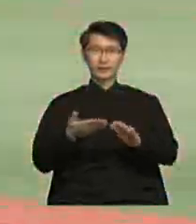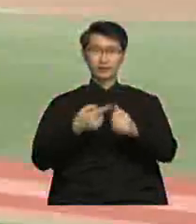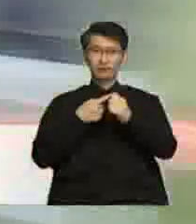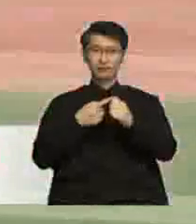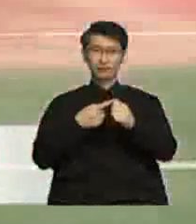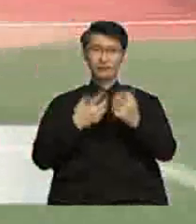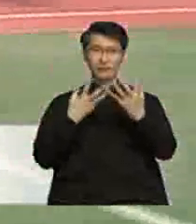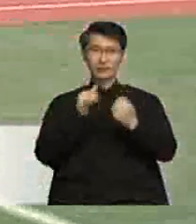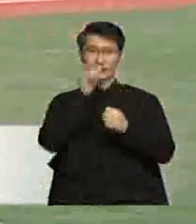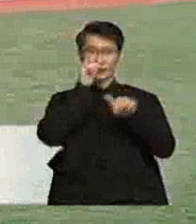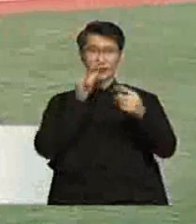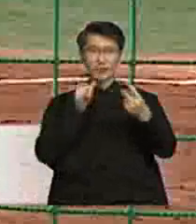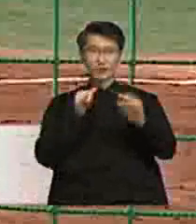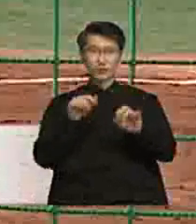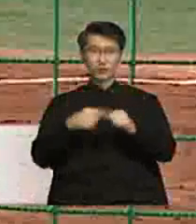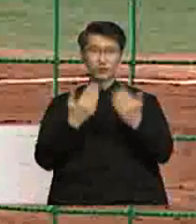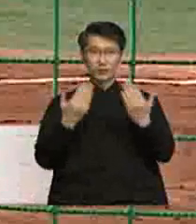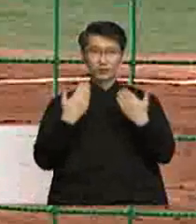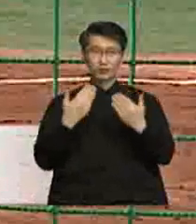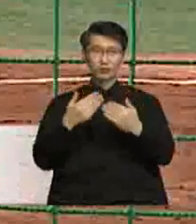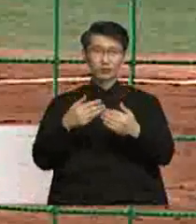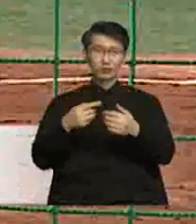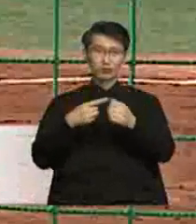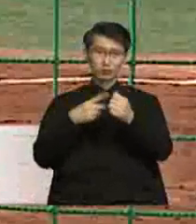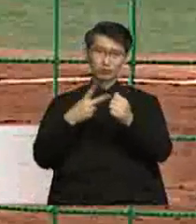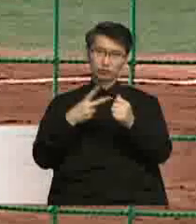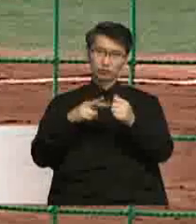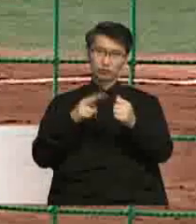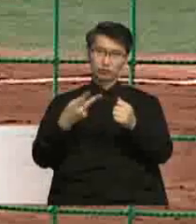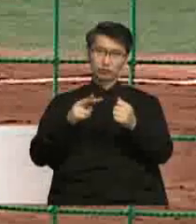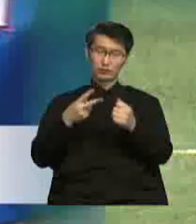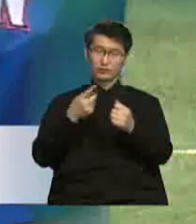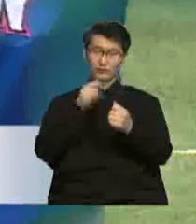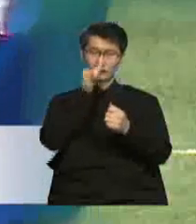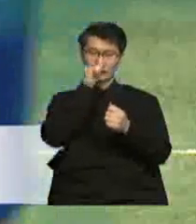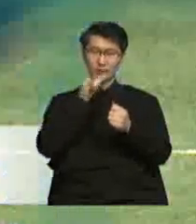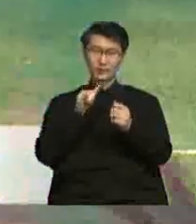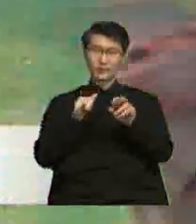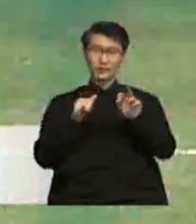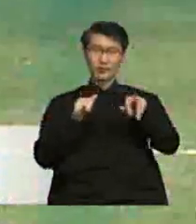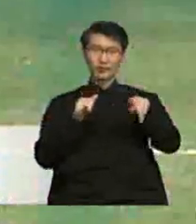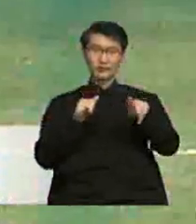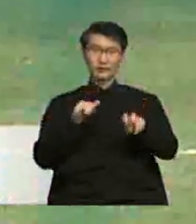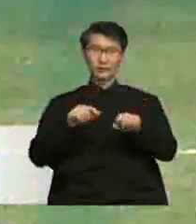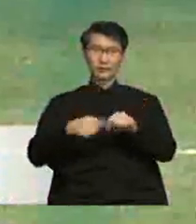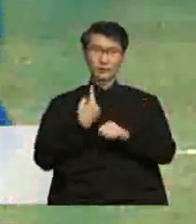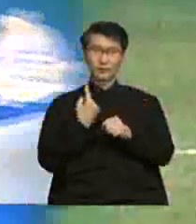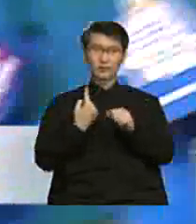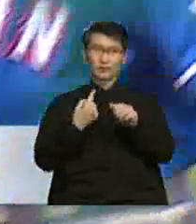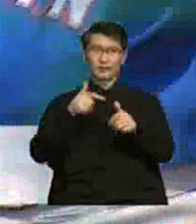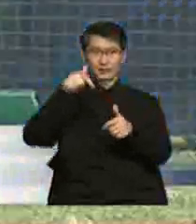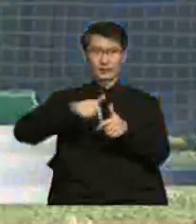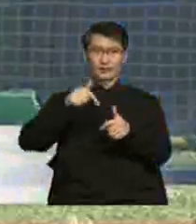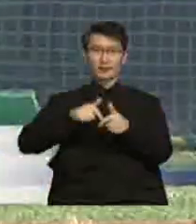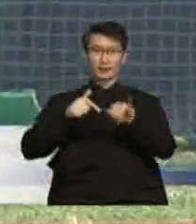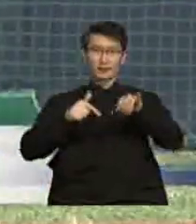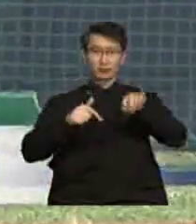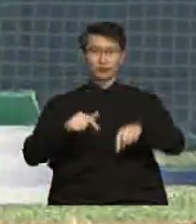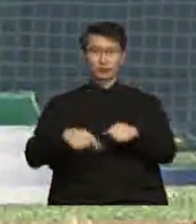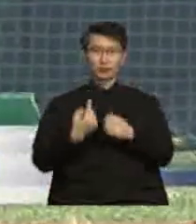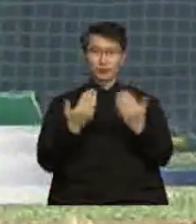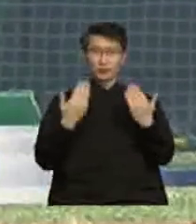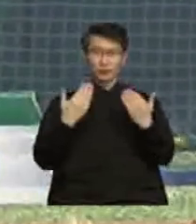우승팀인 가동초등학교를 비롯해 우승과 준우승을 번갈아 차지한 역삼초와 도신, 강남, 이수초등학교